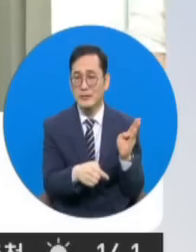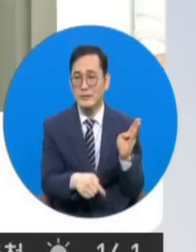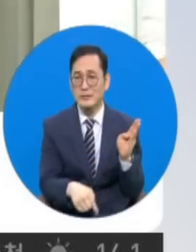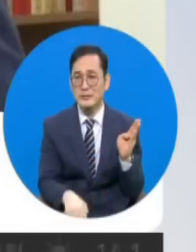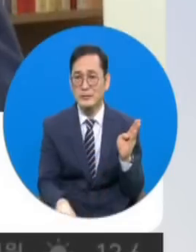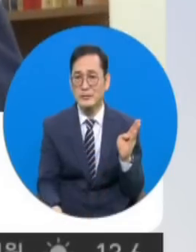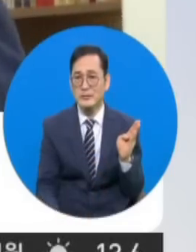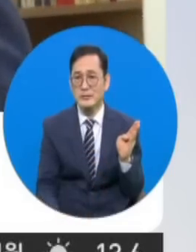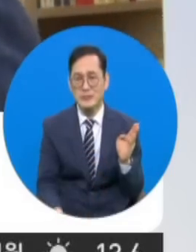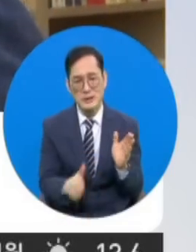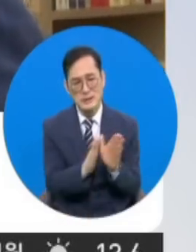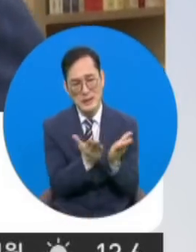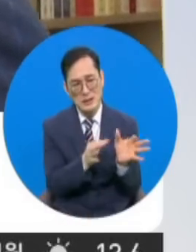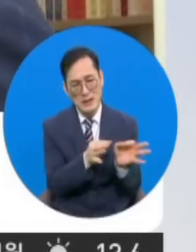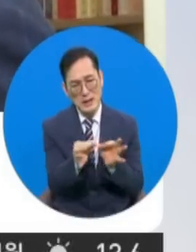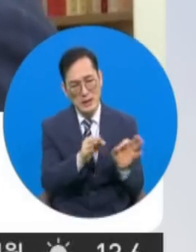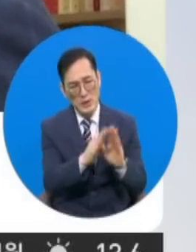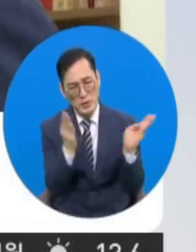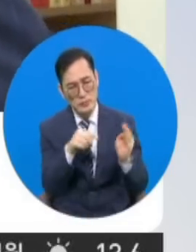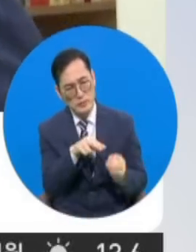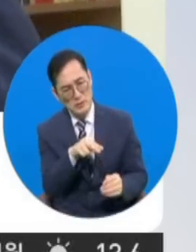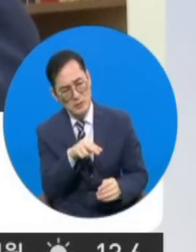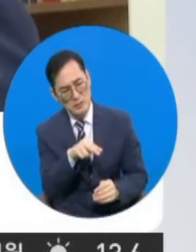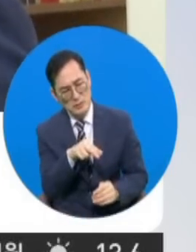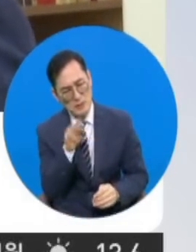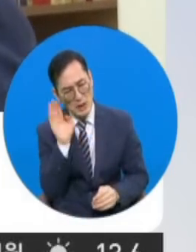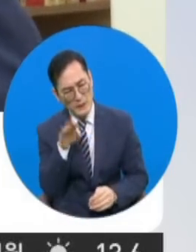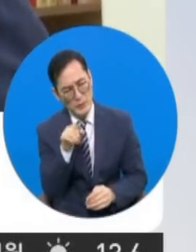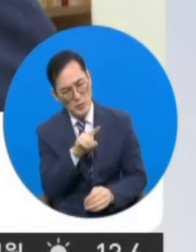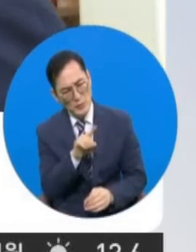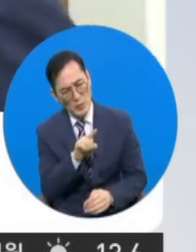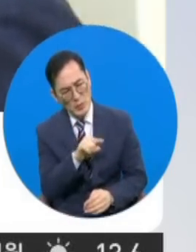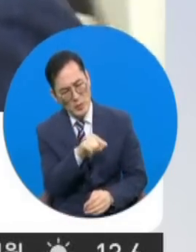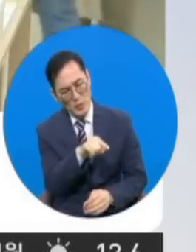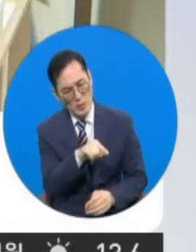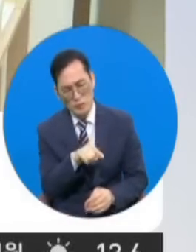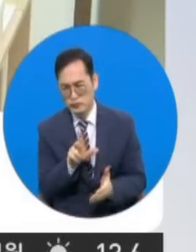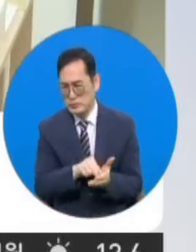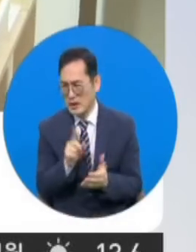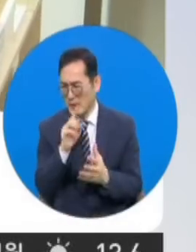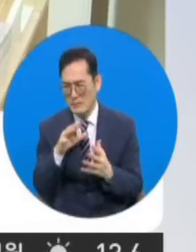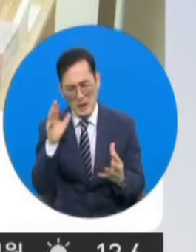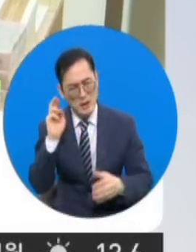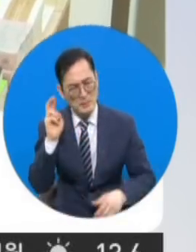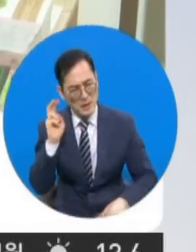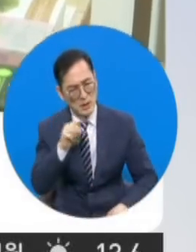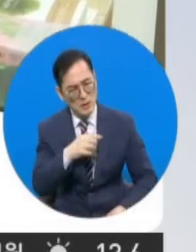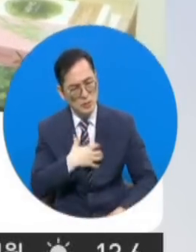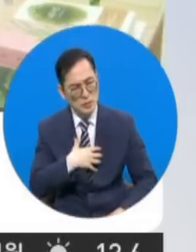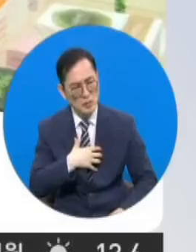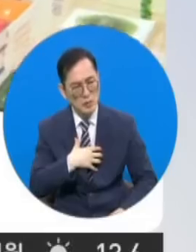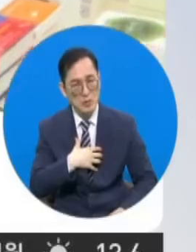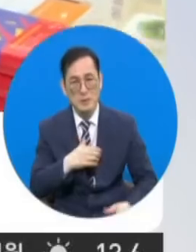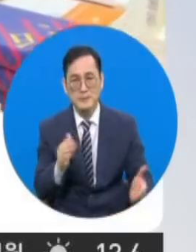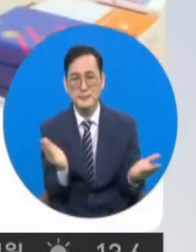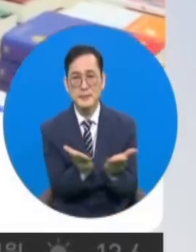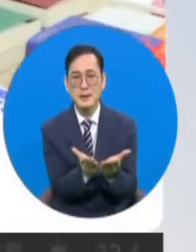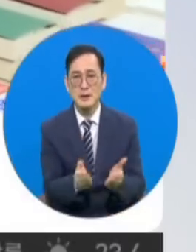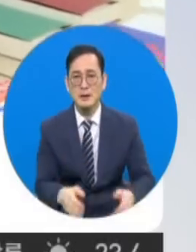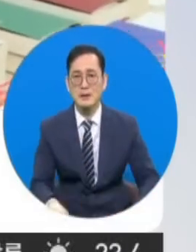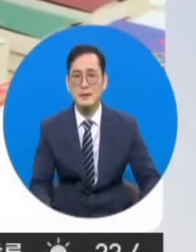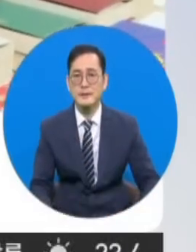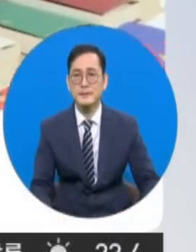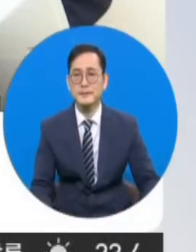사람들이 걱정 많이 한 부분이 있잖아요 그거 그런 건에 대해서는 왜 생각 안 해보시는지 잘 모르겠고 지금